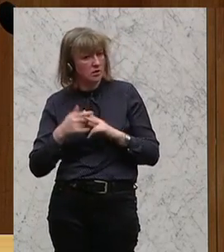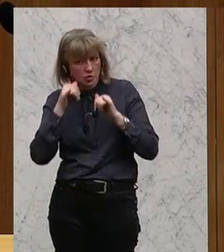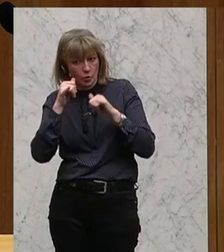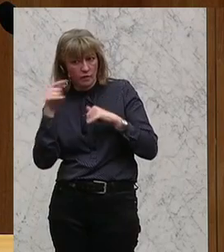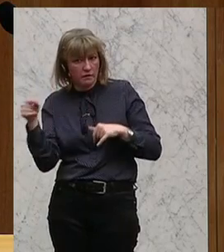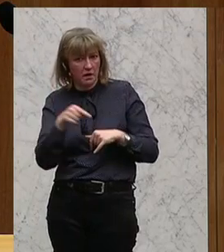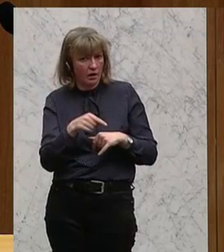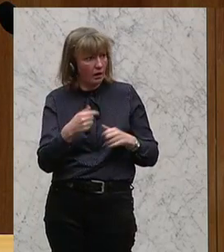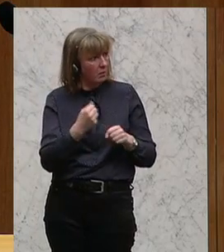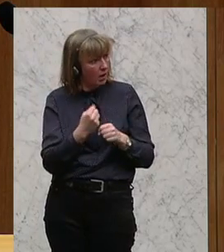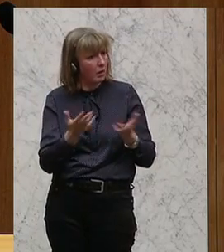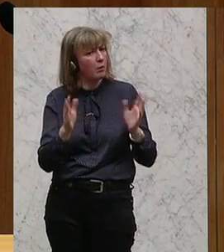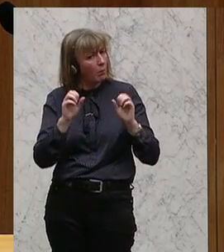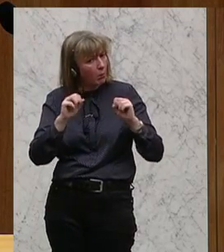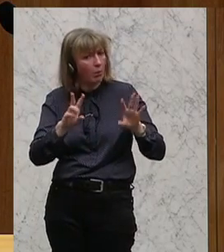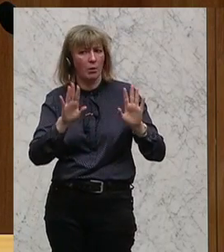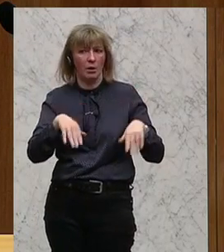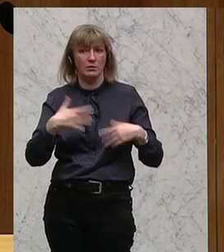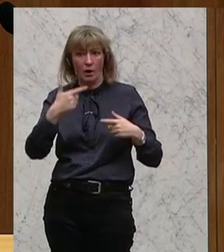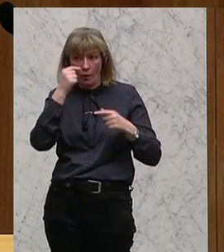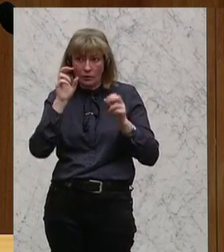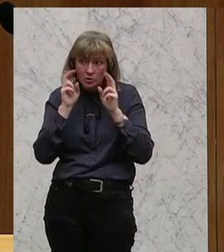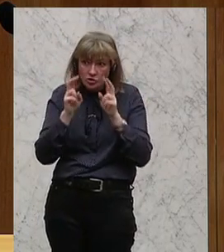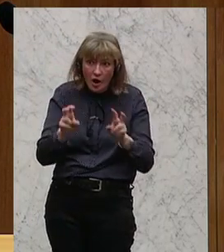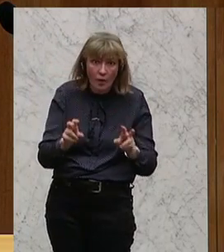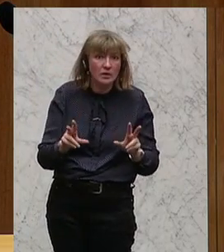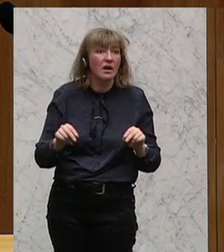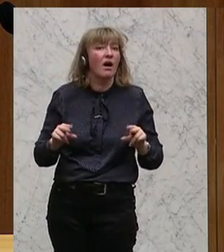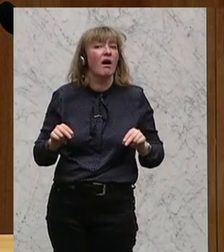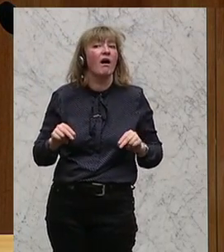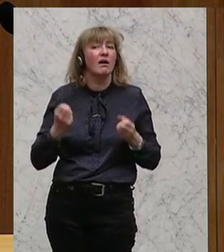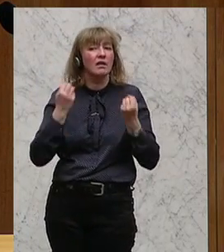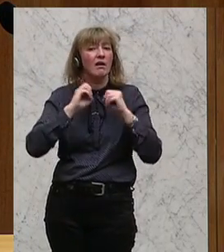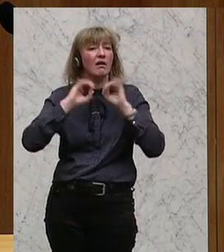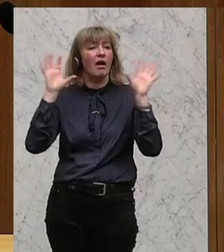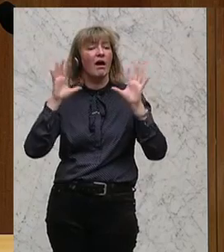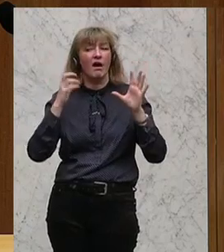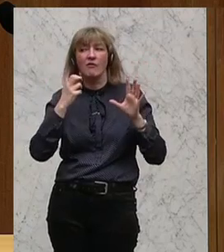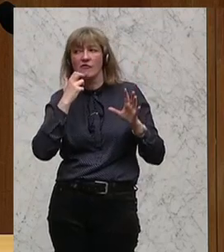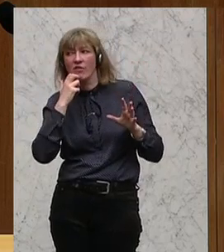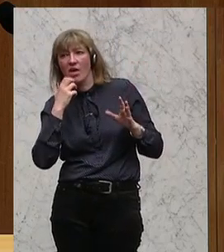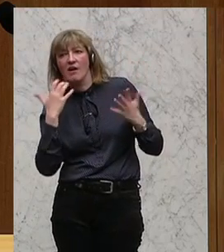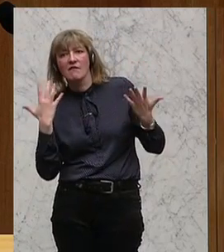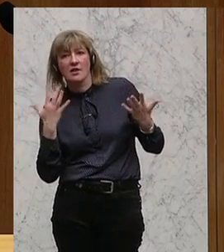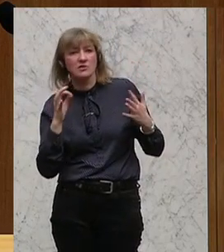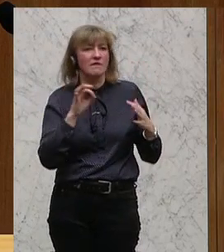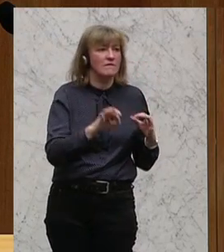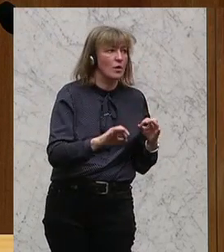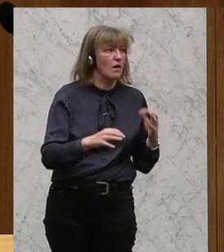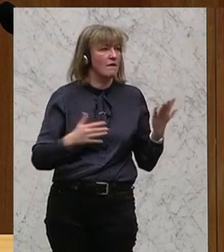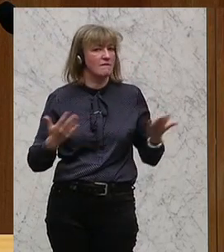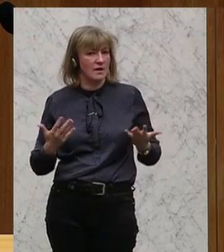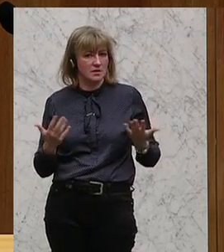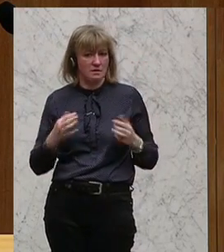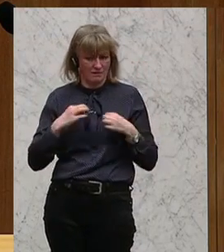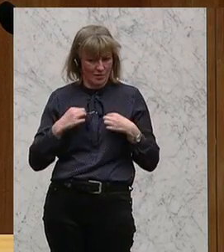weiter, damit auch den Menschen, die dieser Debatte folgen, dann auch klar ist, wer in dieser Auseinandersetzung auf welcher Seite steht. Ich meine, für uns ist das klar. Für